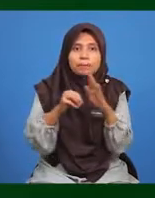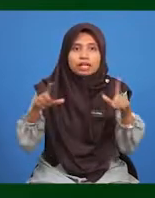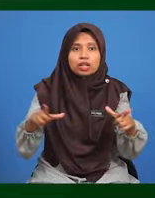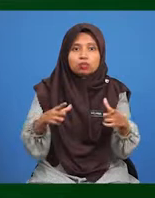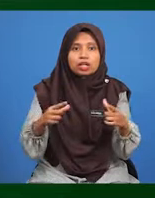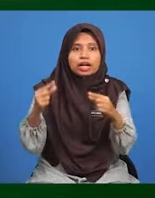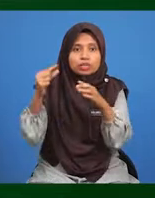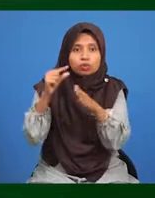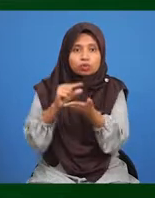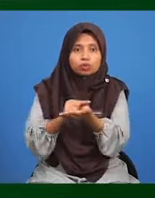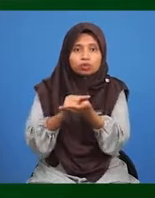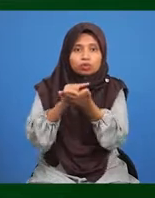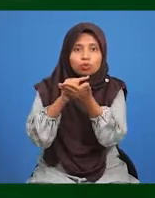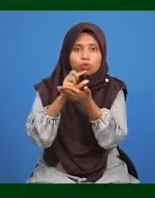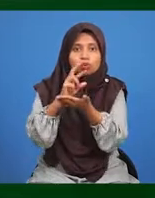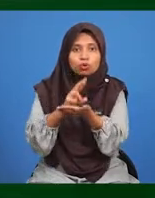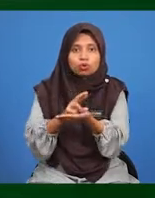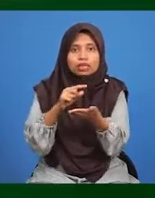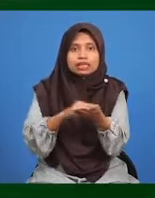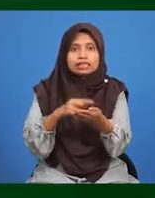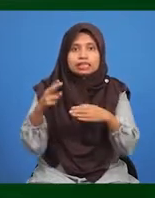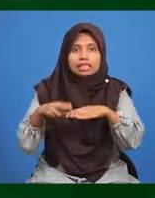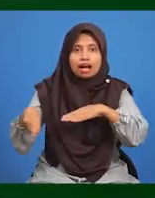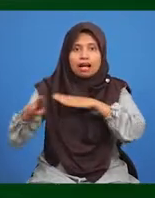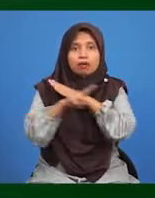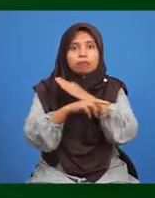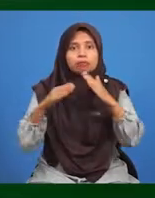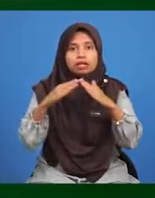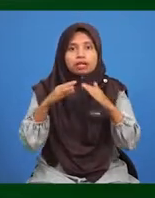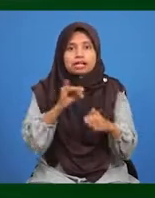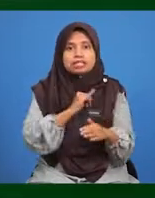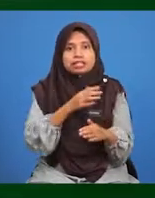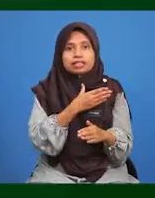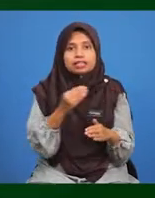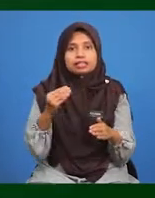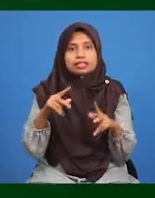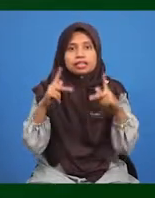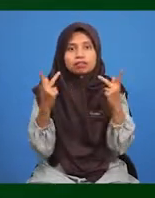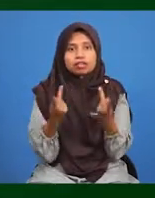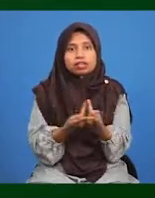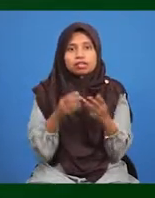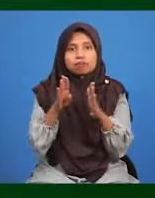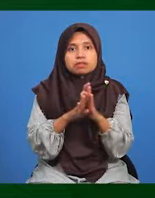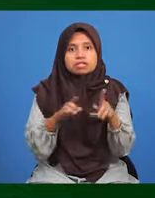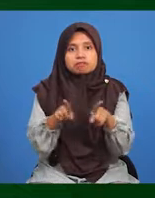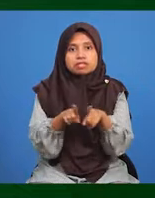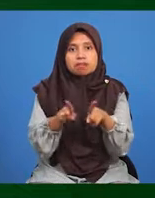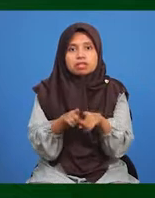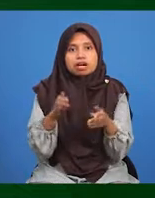rumah. Saya dan keluarga bersama-sama membersihkan kawasan rumah.